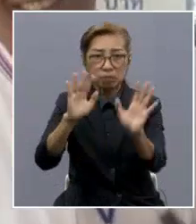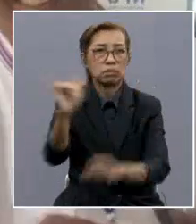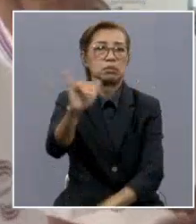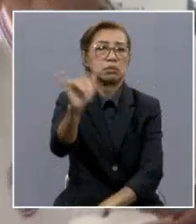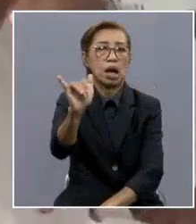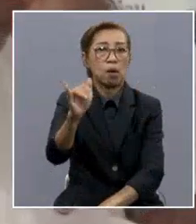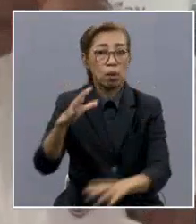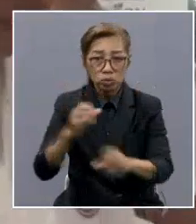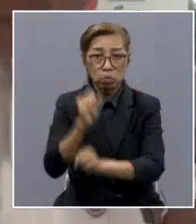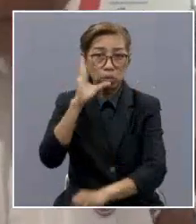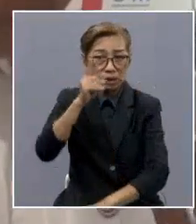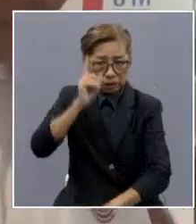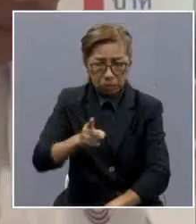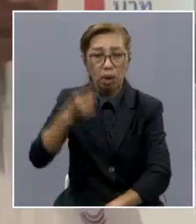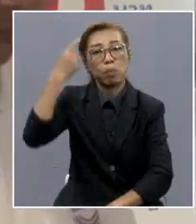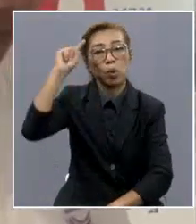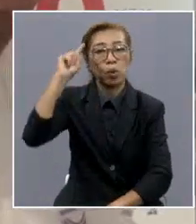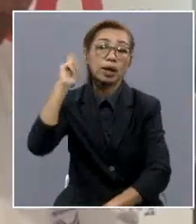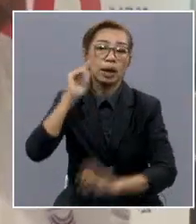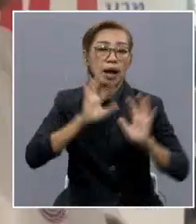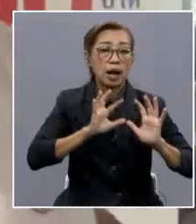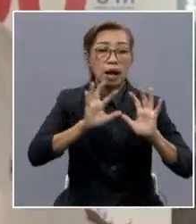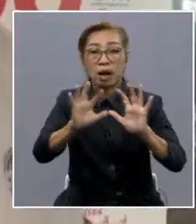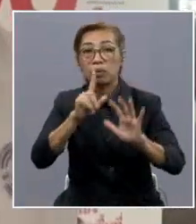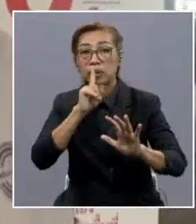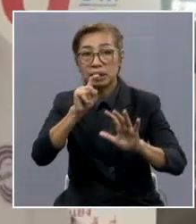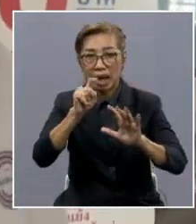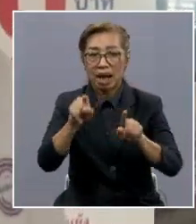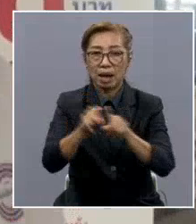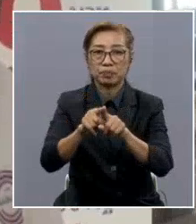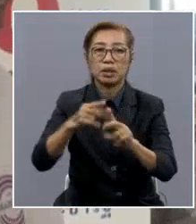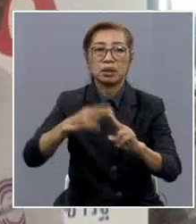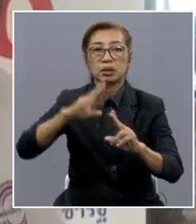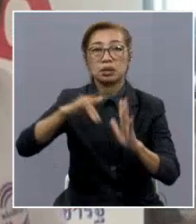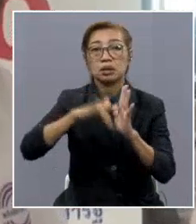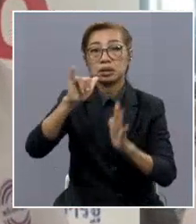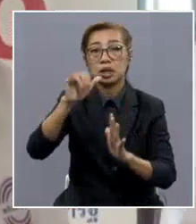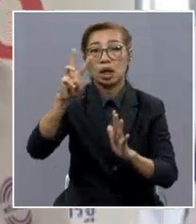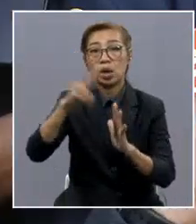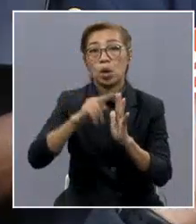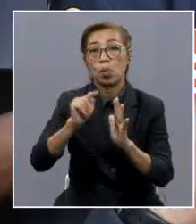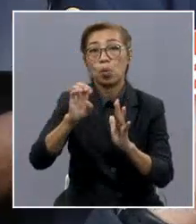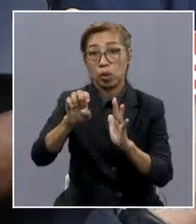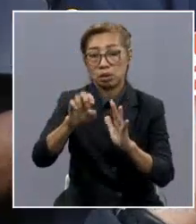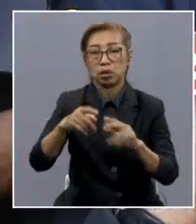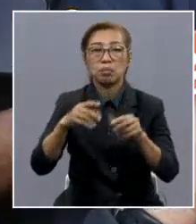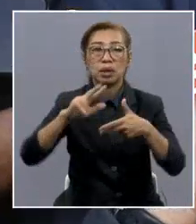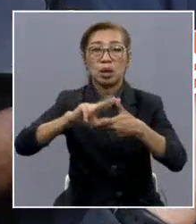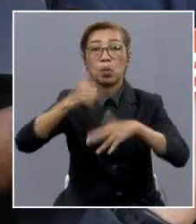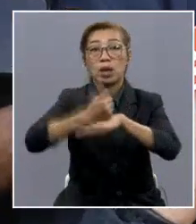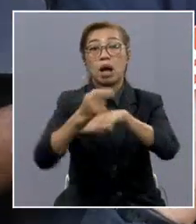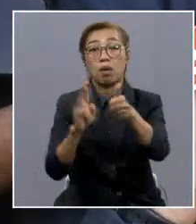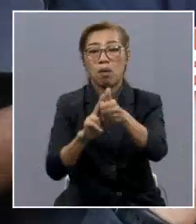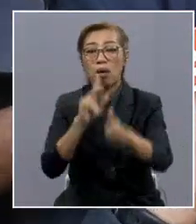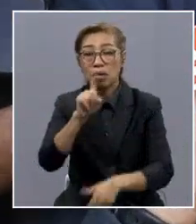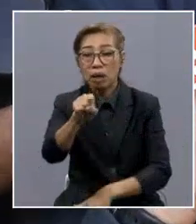งไหมนักข่าวก็เลยไปสอบถามค่ะรองหัวหน้าพลังประชารัฐคุณชัยวุฒิธนาคมานุสรนะคะก็พูดถึงการลงพื้นที่ปราศั